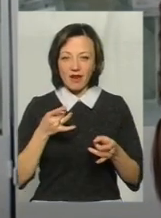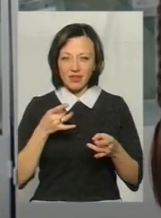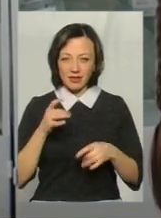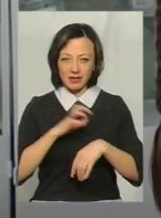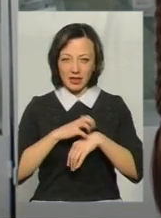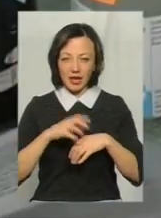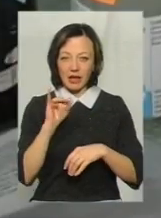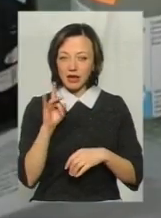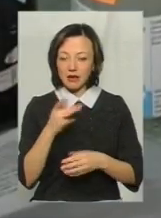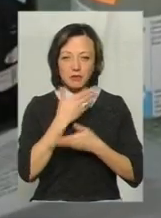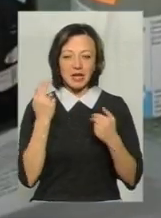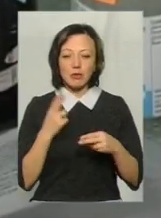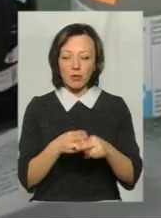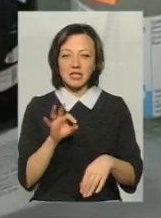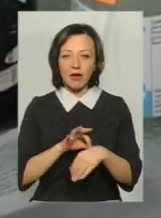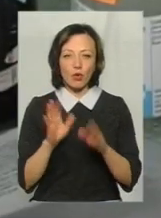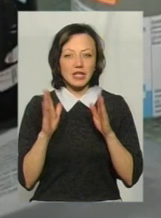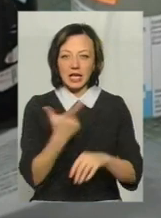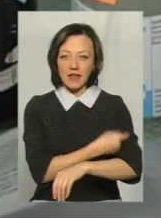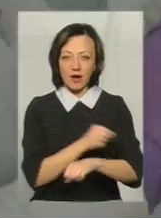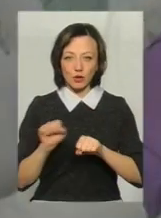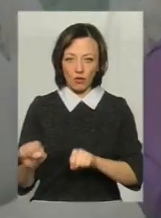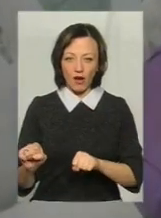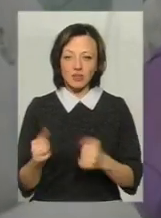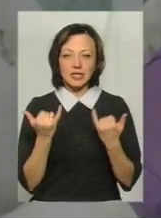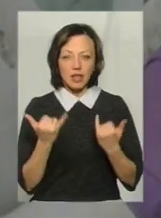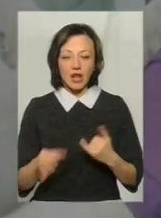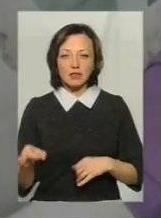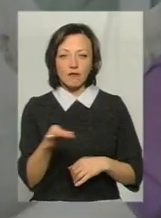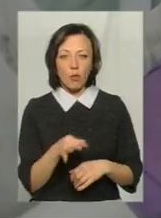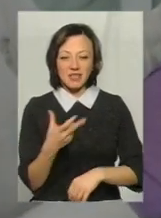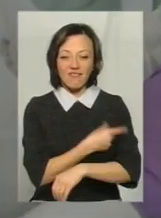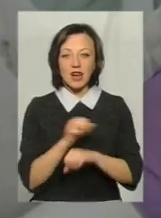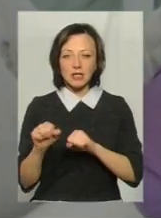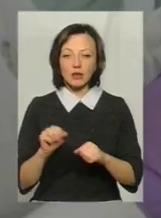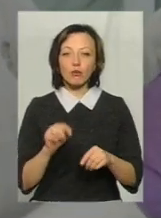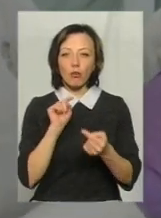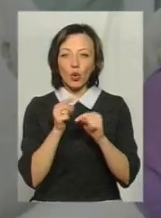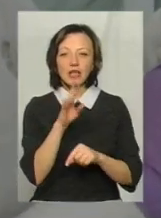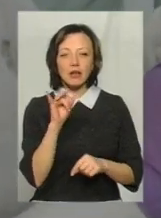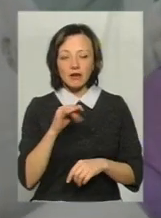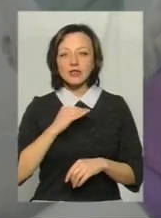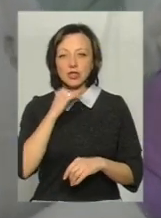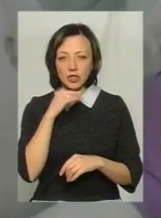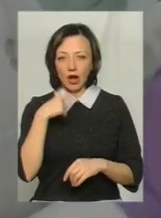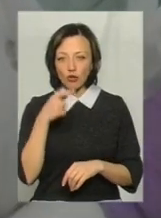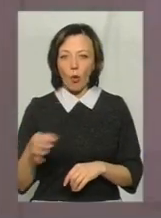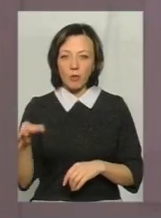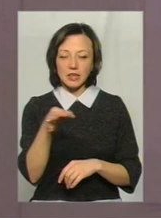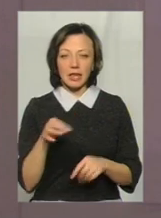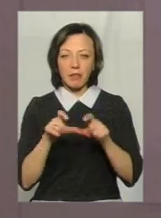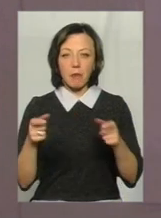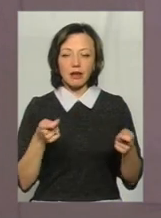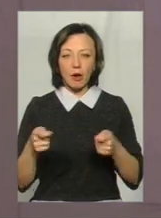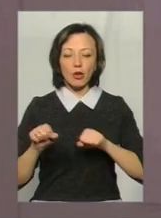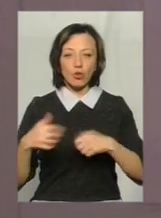недугу немає. Запобігти захворюванню можна лише вакцинувавшись. Наразі в області вакцин проти кору вистачає, кажуть в обласному департаменті охорони